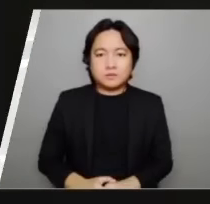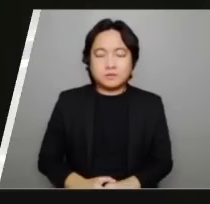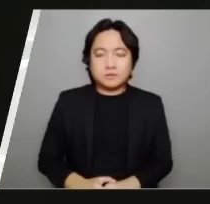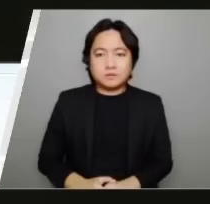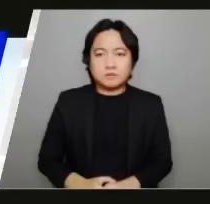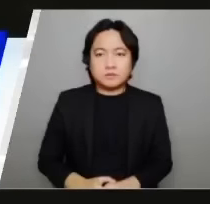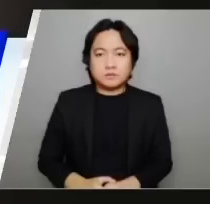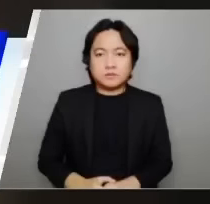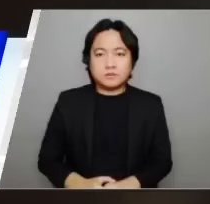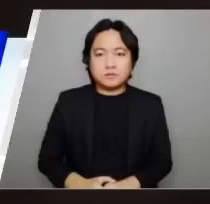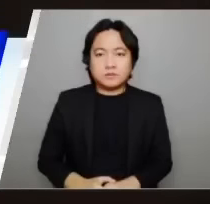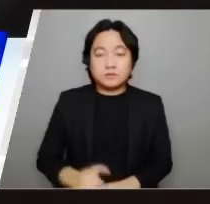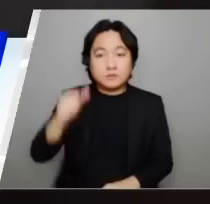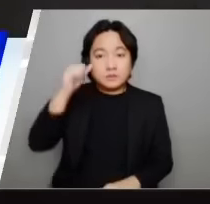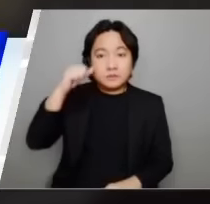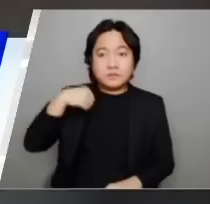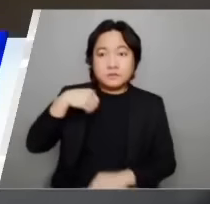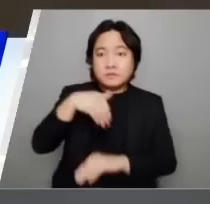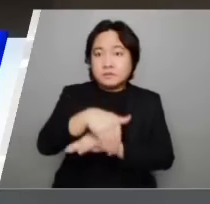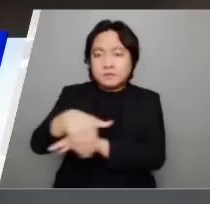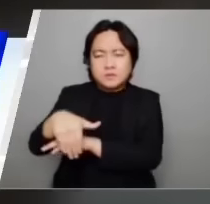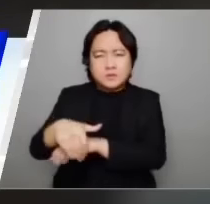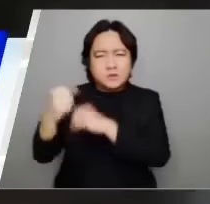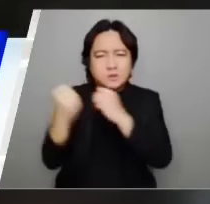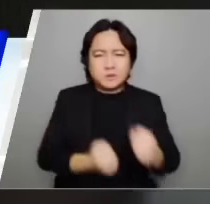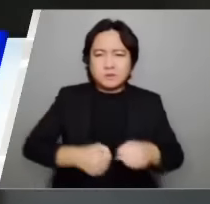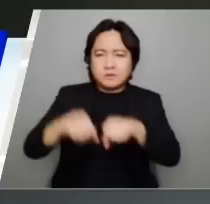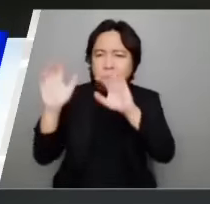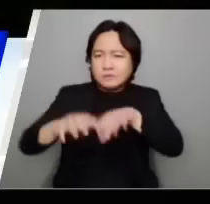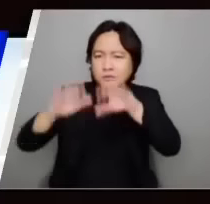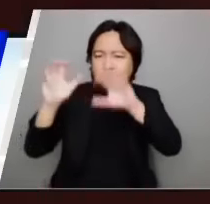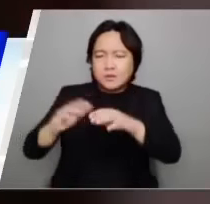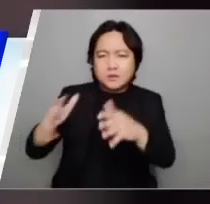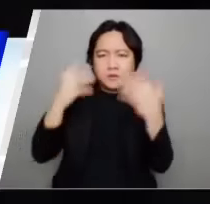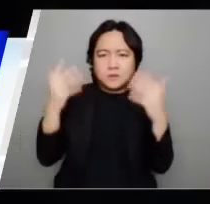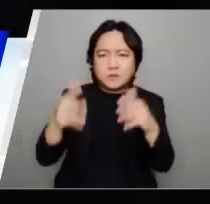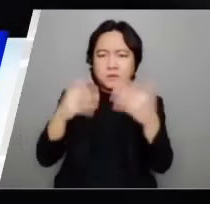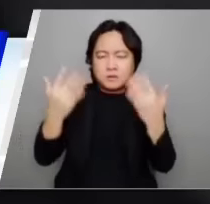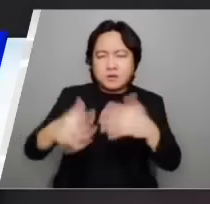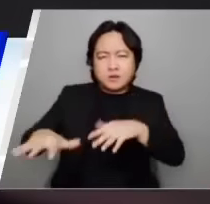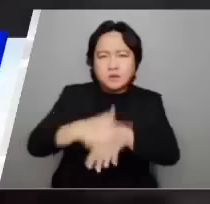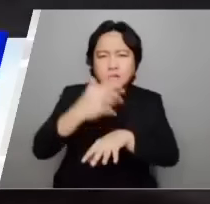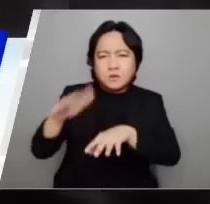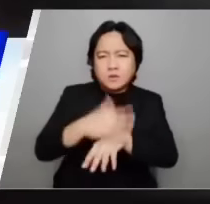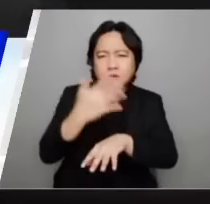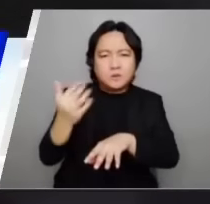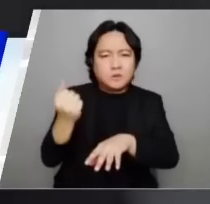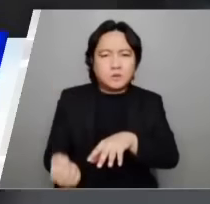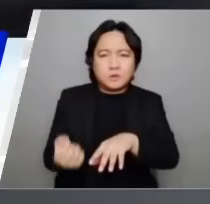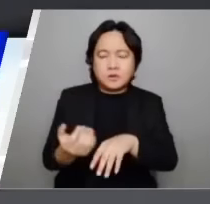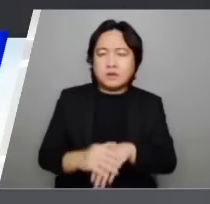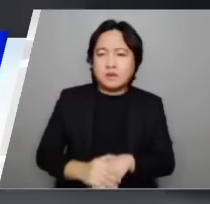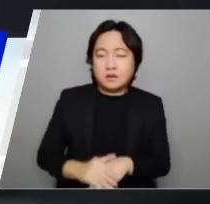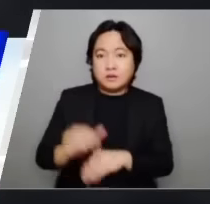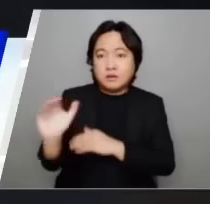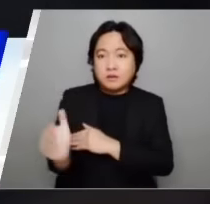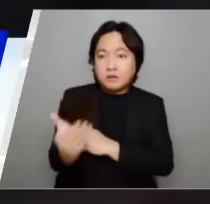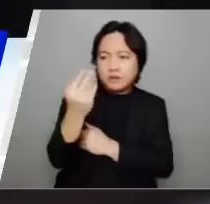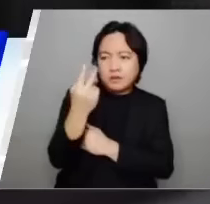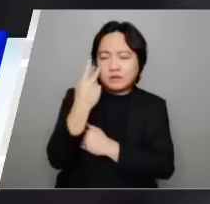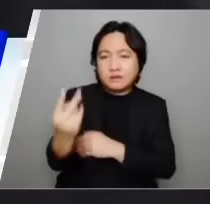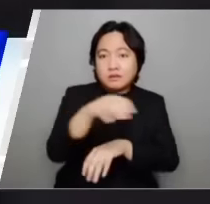Kagabi pa nagsimula ang malakas na ulan at hangin at nagsungit pati mga alon. Kaya pagdating ng umaga, wasak na ang ilang mga bahay sa tabing